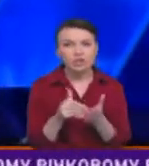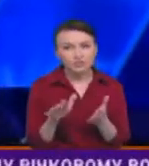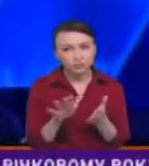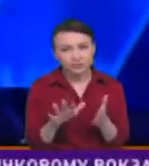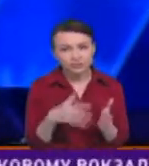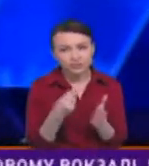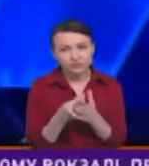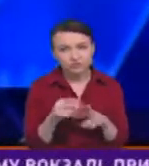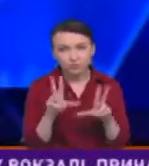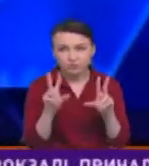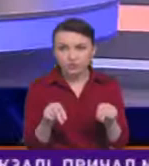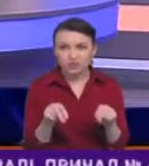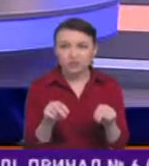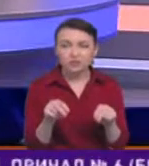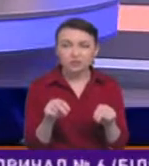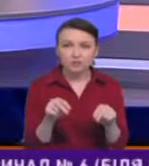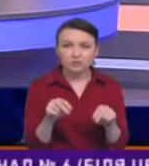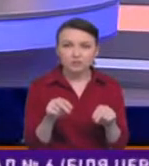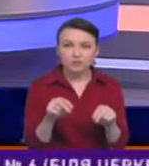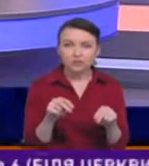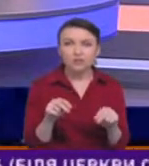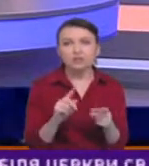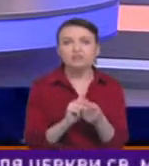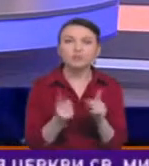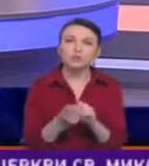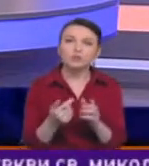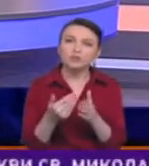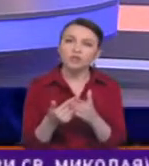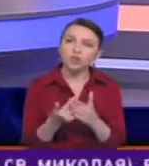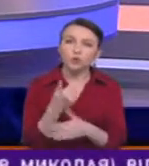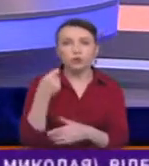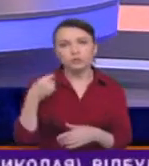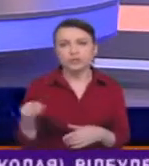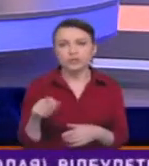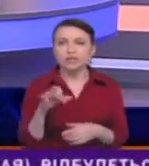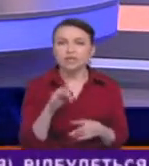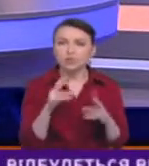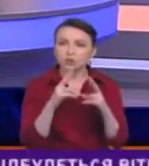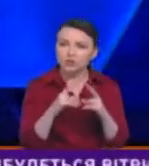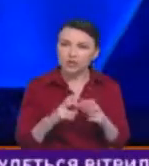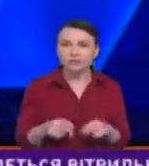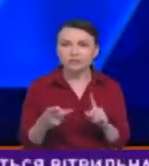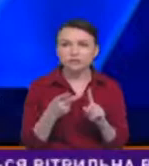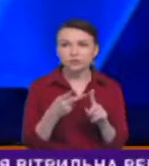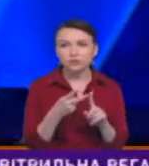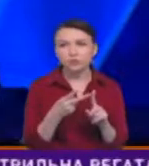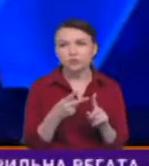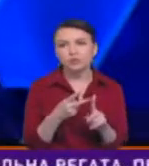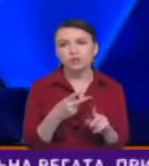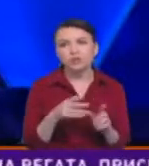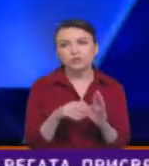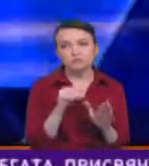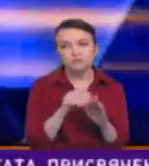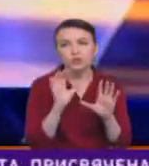своїх обіцянок, на відміну від новообраного президента, і таки розгляне в другому читанні виборчий